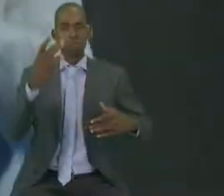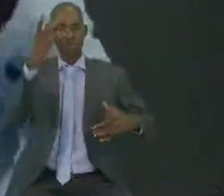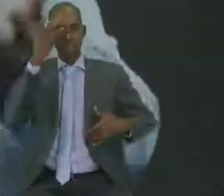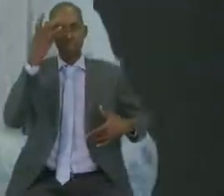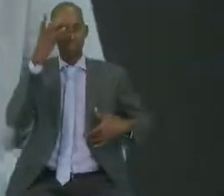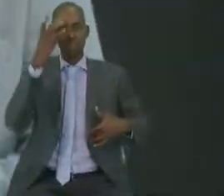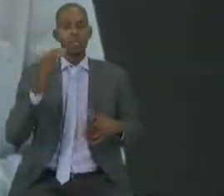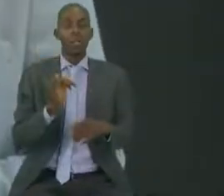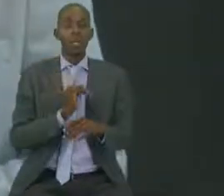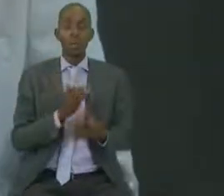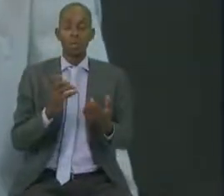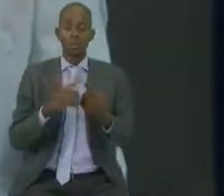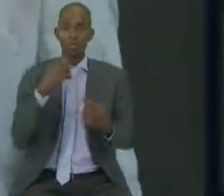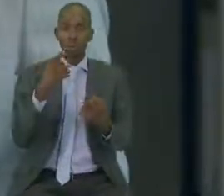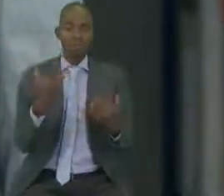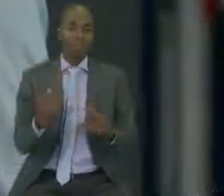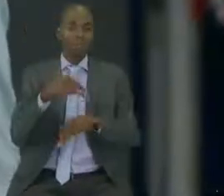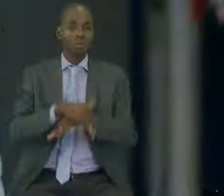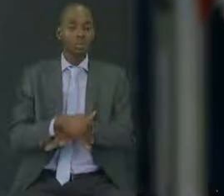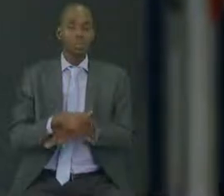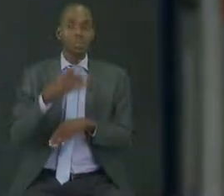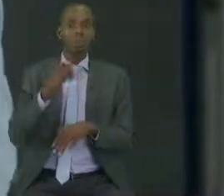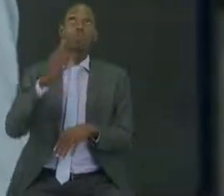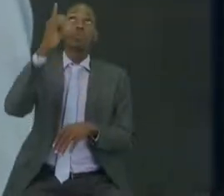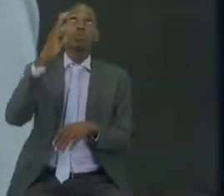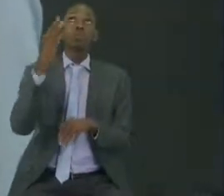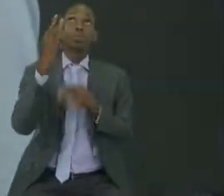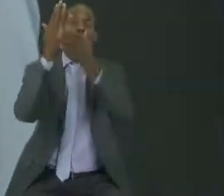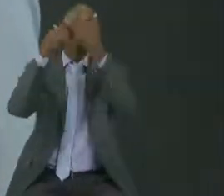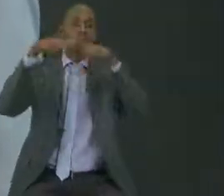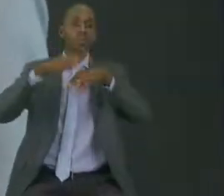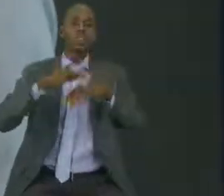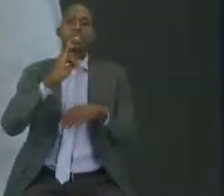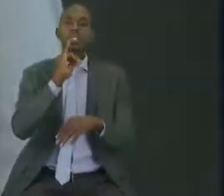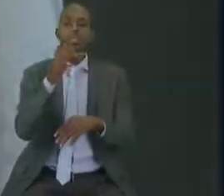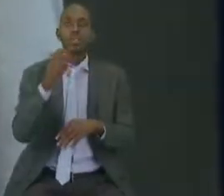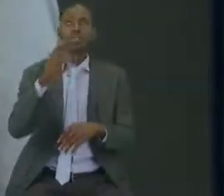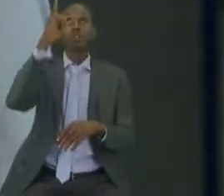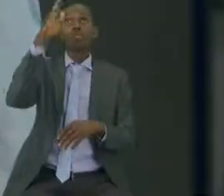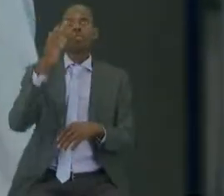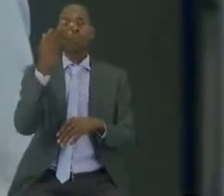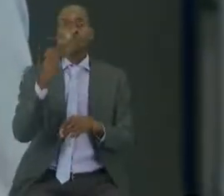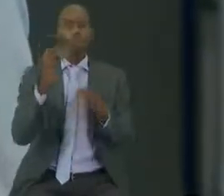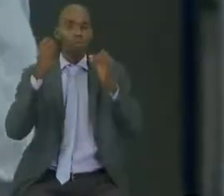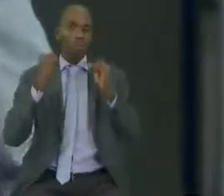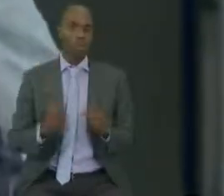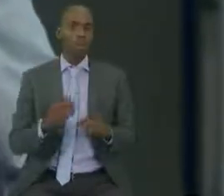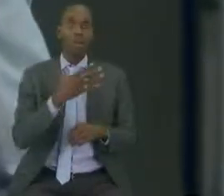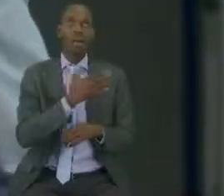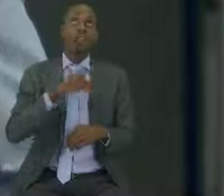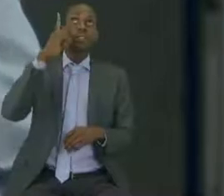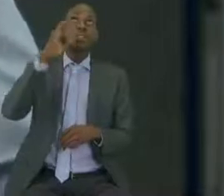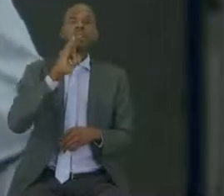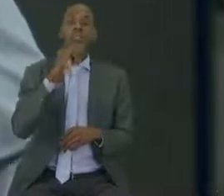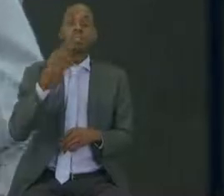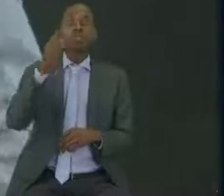maladie. Et je suis là pour te dire ce soir que le Dieu du ciel, il est le Dieu de puissance et il est le